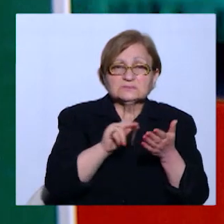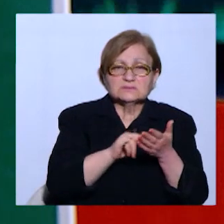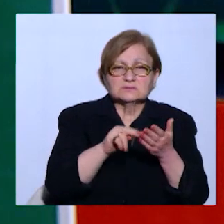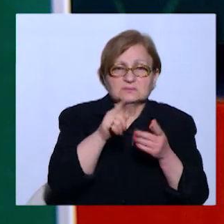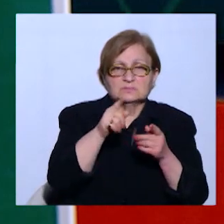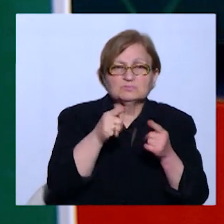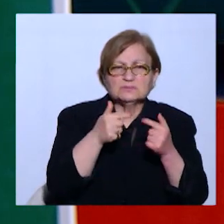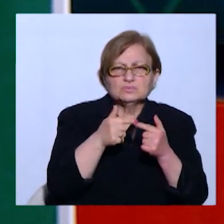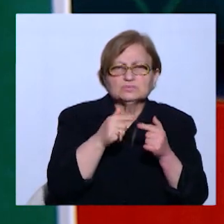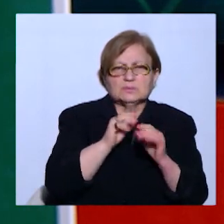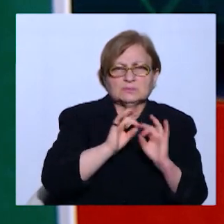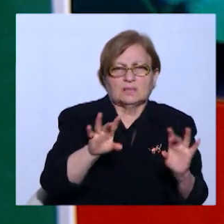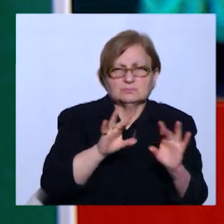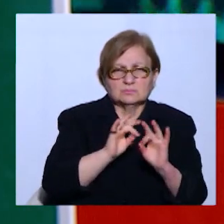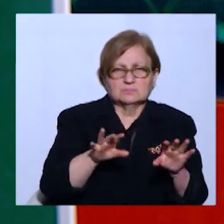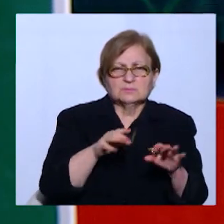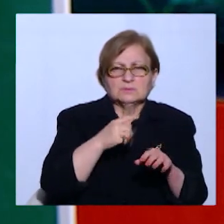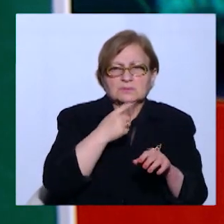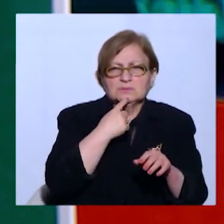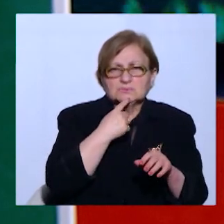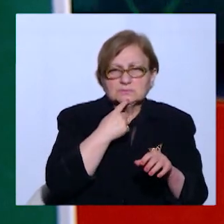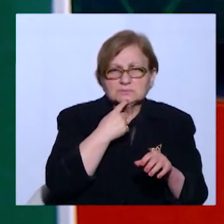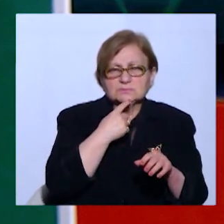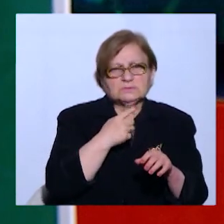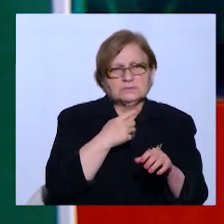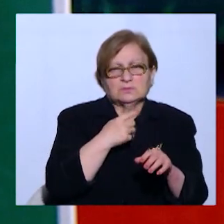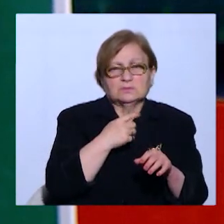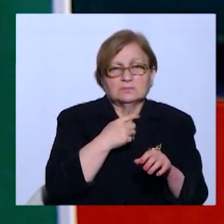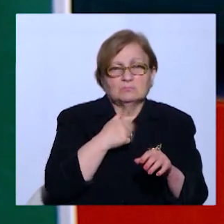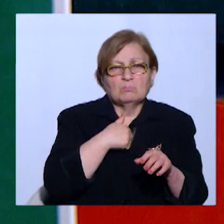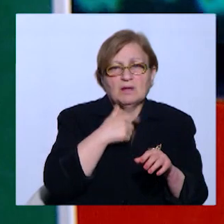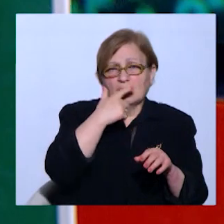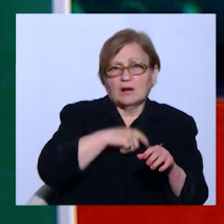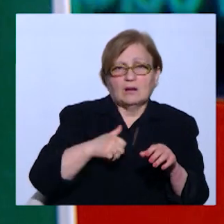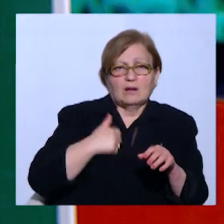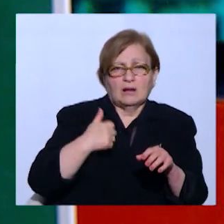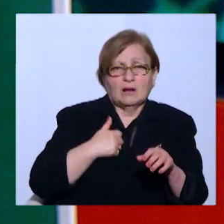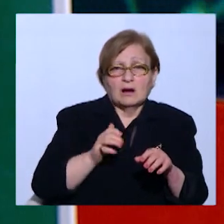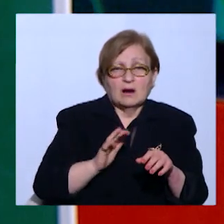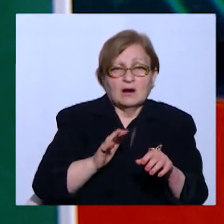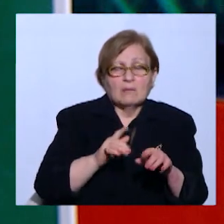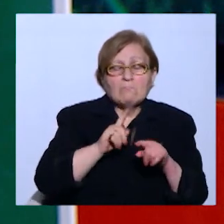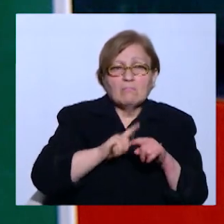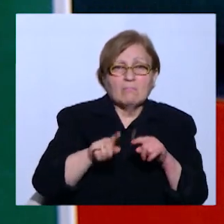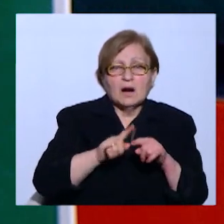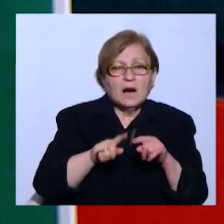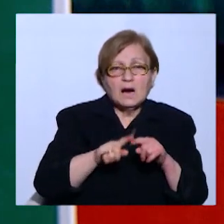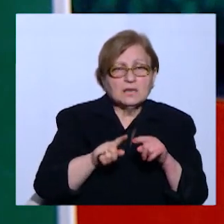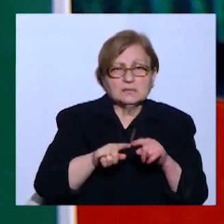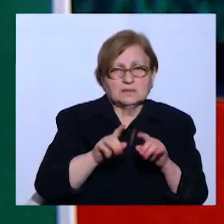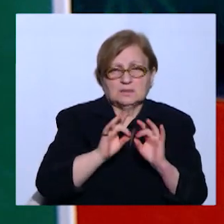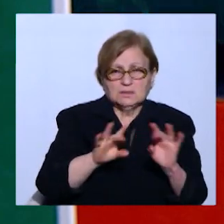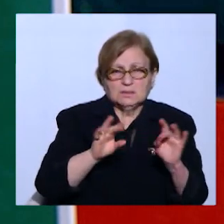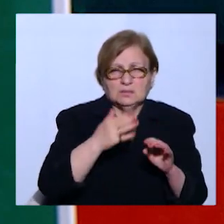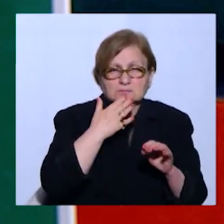ზუსტად გადმოცემა შეგეძლოს. ერთს არც მათემატიკაში ესეთი უფრო იოლი და თავს კი არ ვიქებ, უბრალოდ ლაპარაკობ, რომ უცებ არ ხდება.